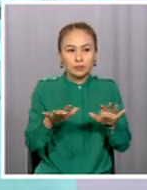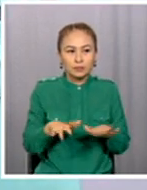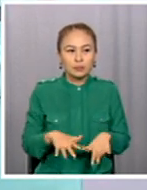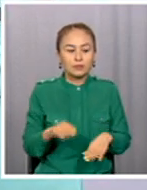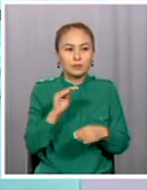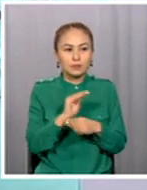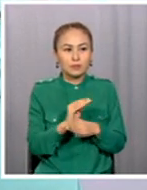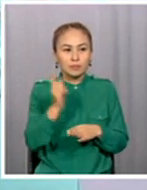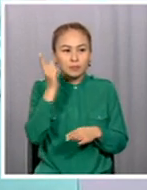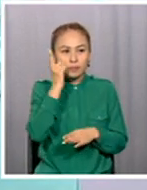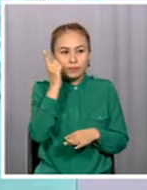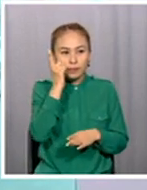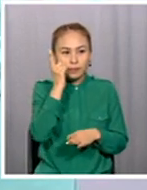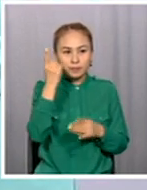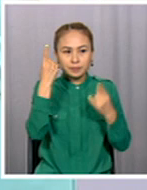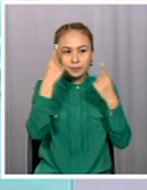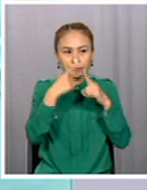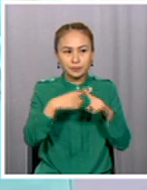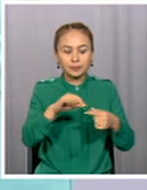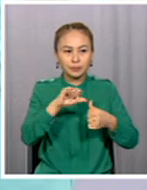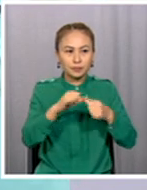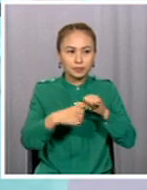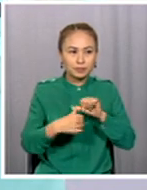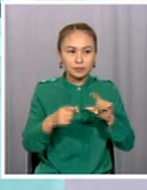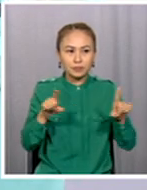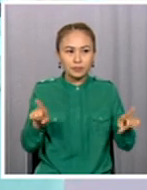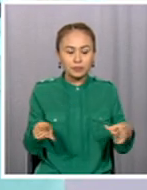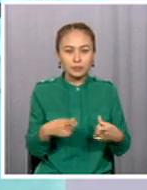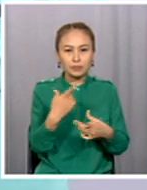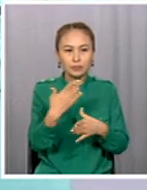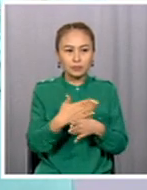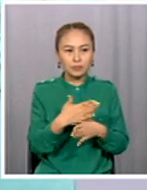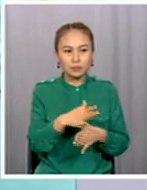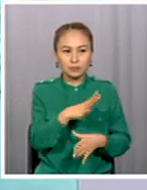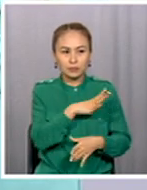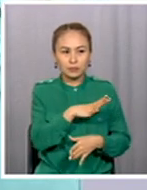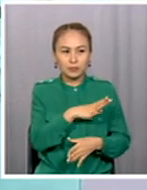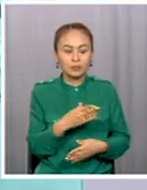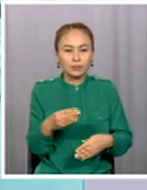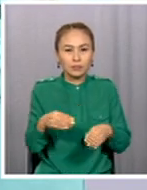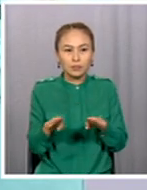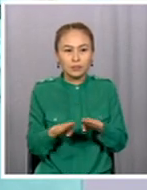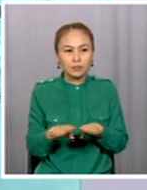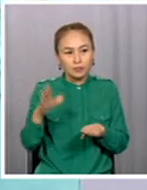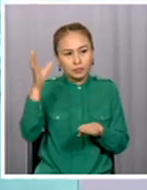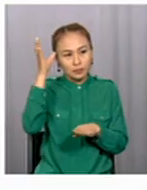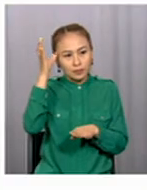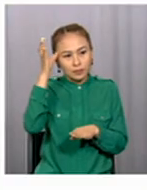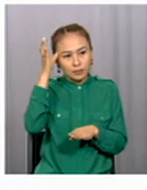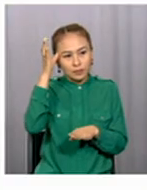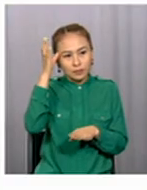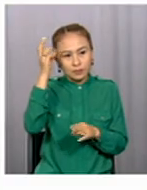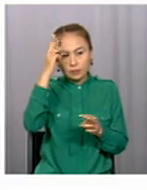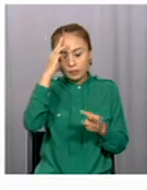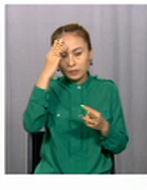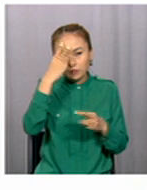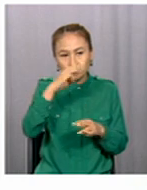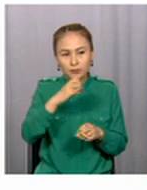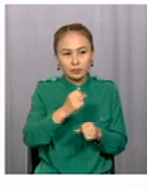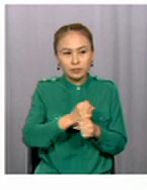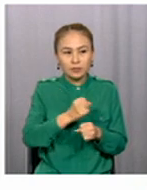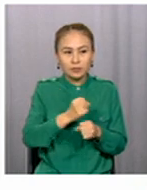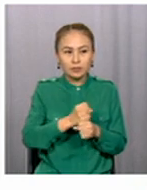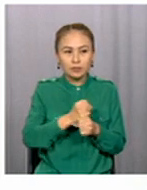компьютерлік және мобильді технологиялар үнемі жаңарып отырады. Осылайша ғалымдар